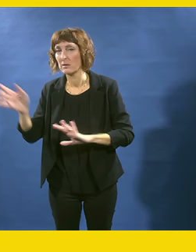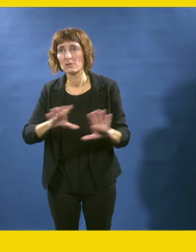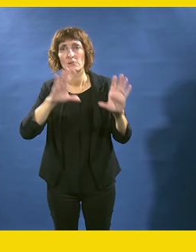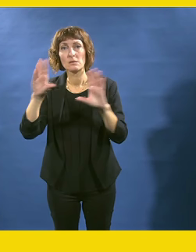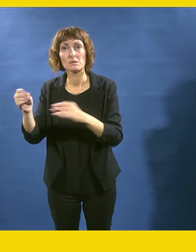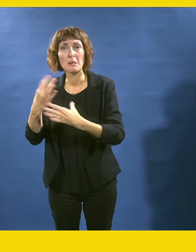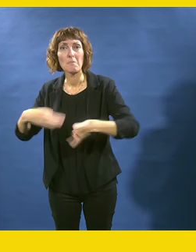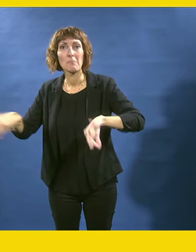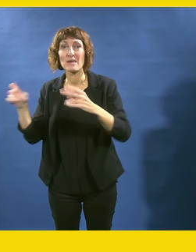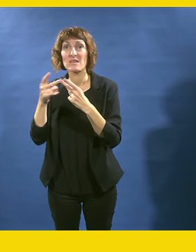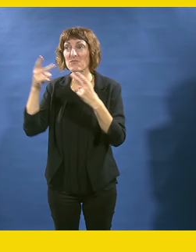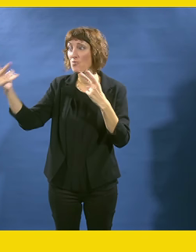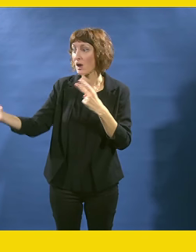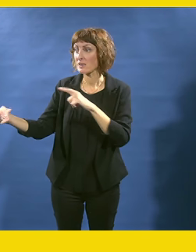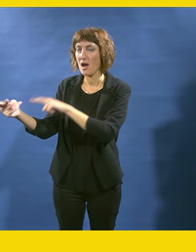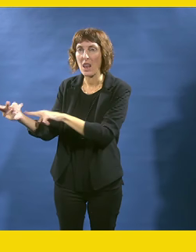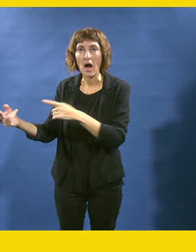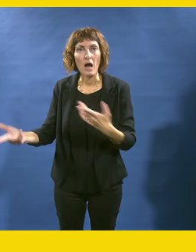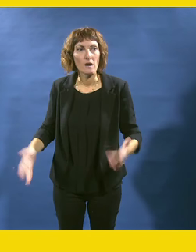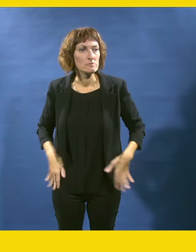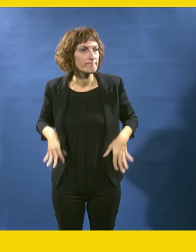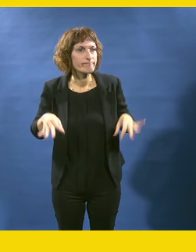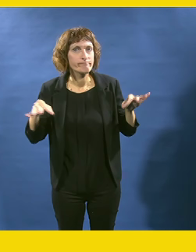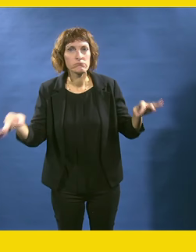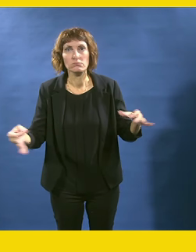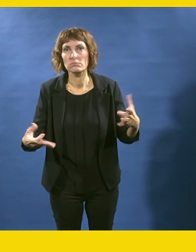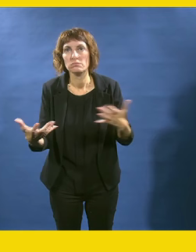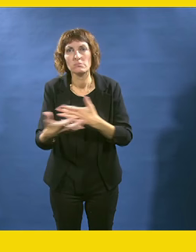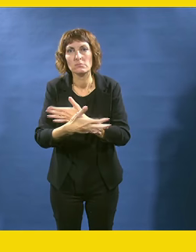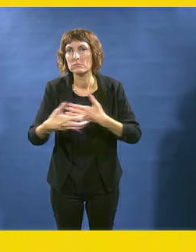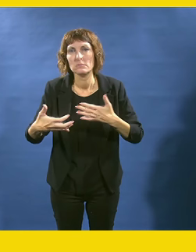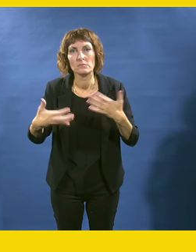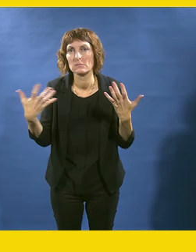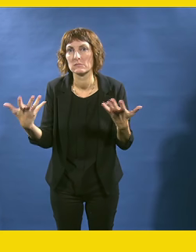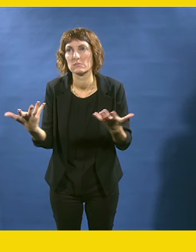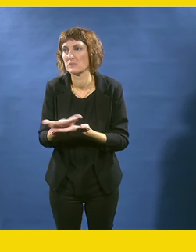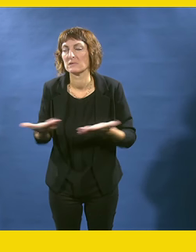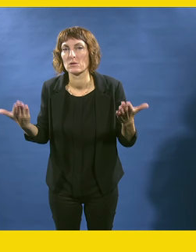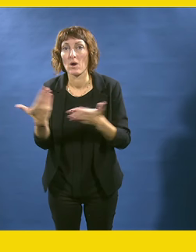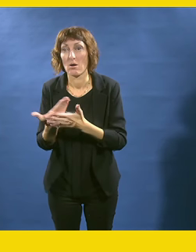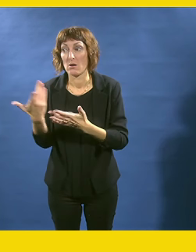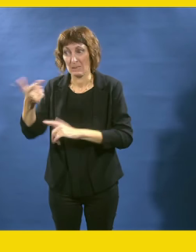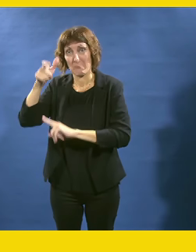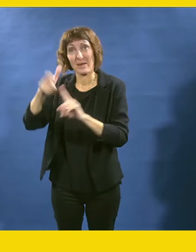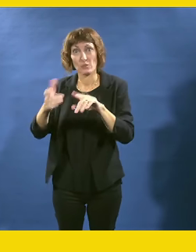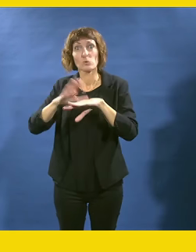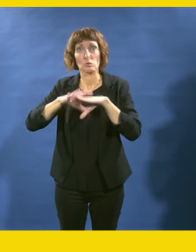geblieben sind, von den Taliban verfolgt werden, benötigen finanzielle Ressourcen.